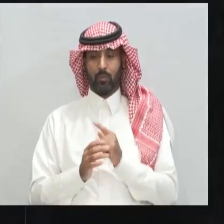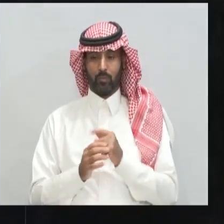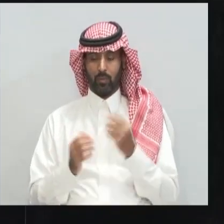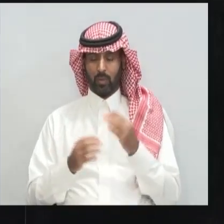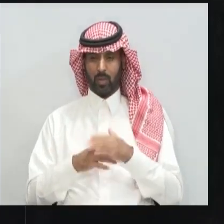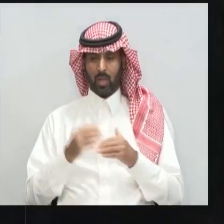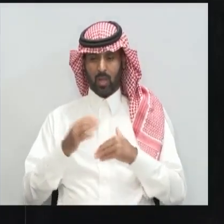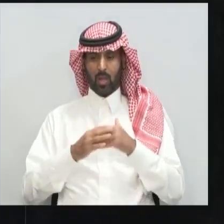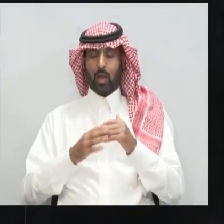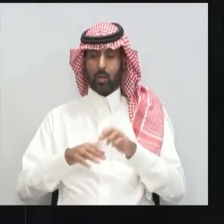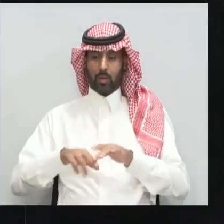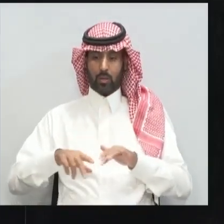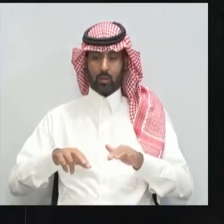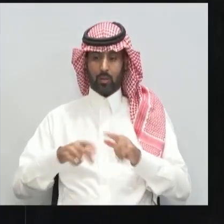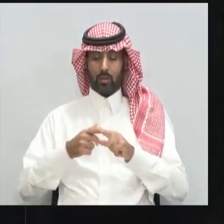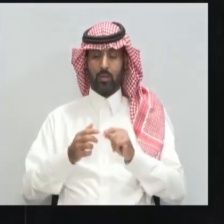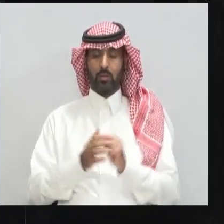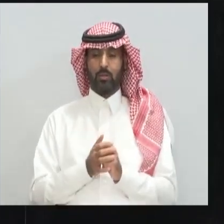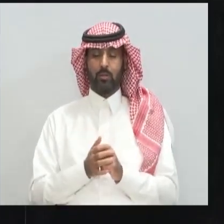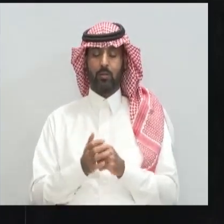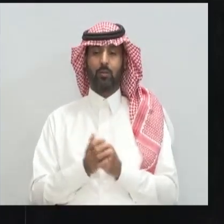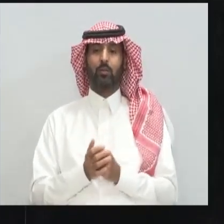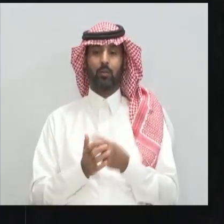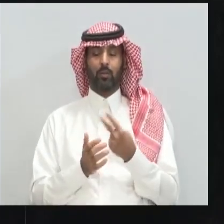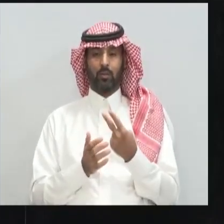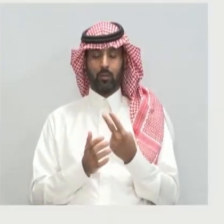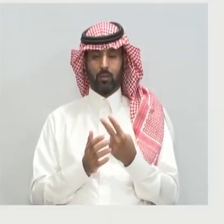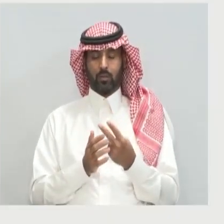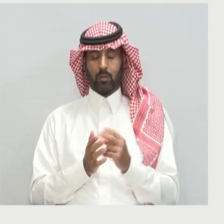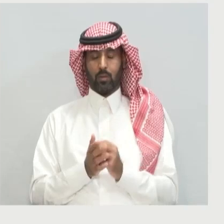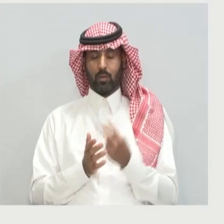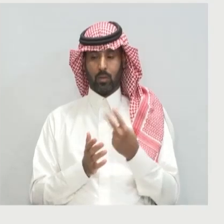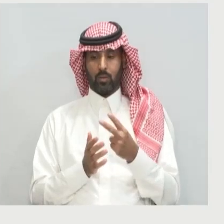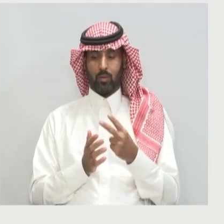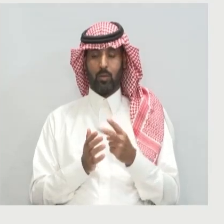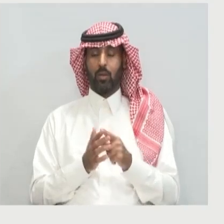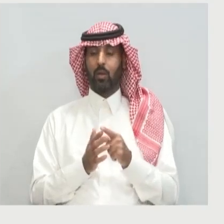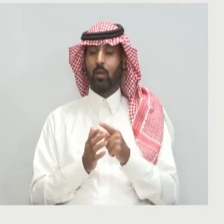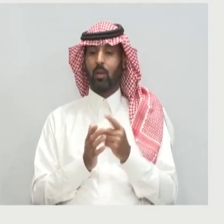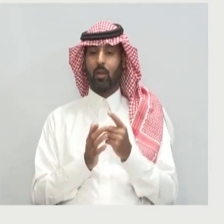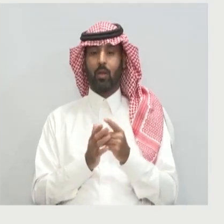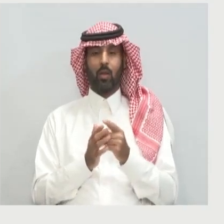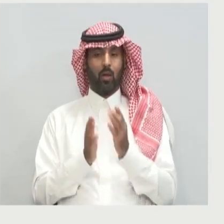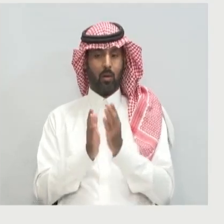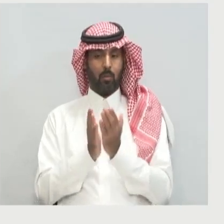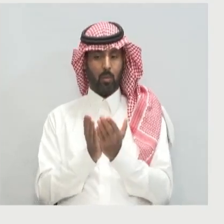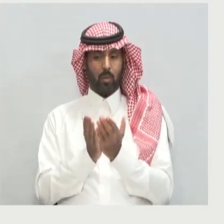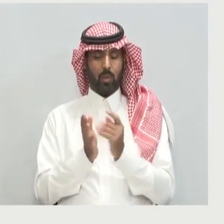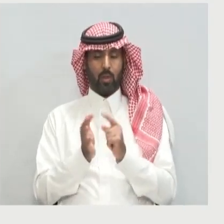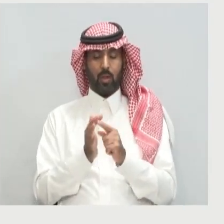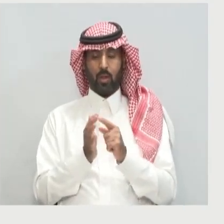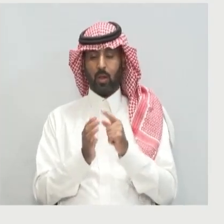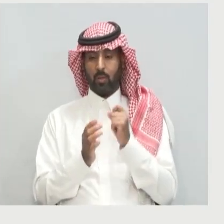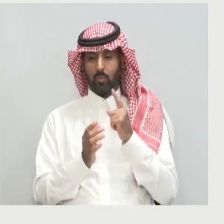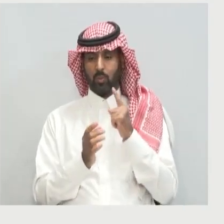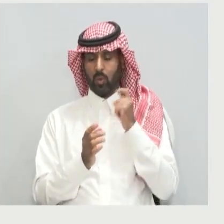الرقميه للصف الثاني متوسط مع موضوعنا تابع لمشروع الوحده